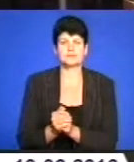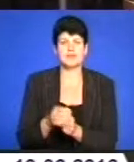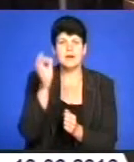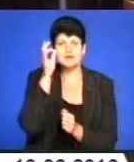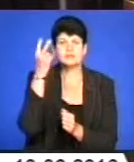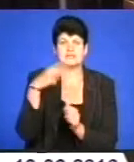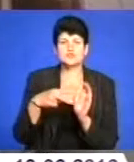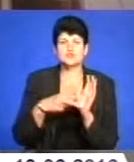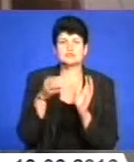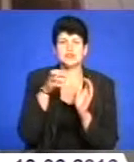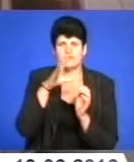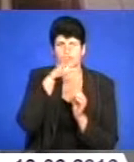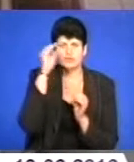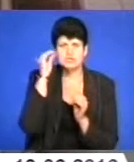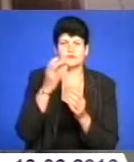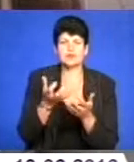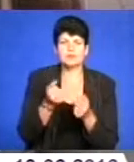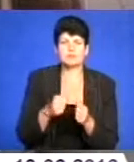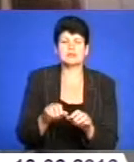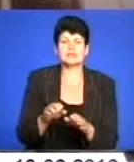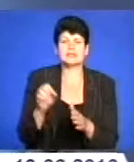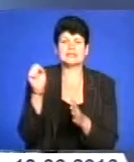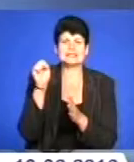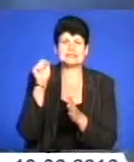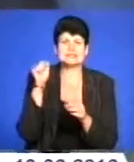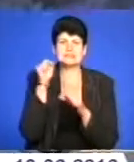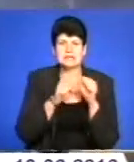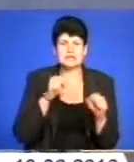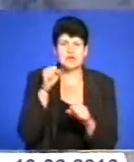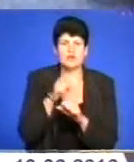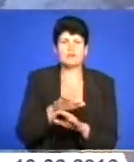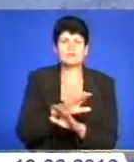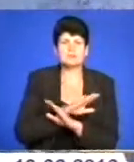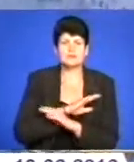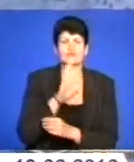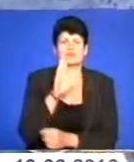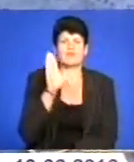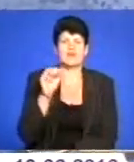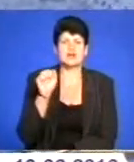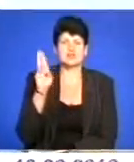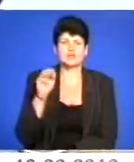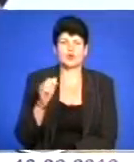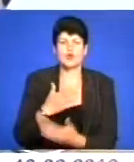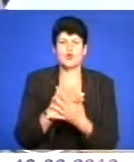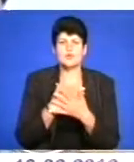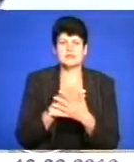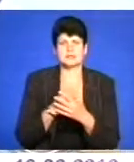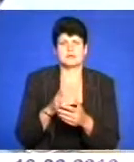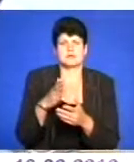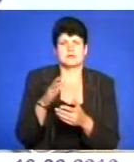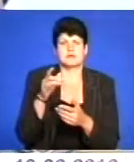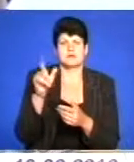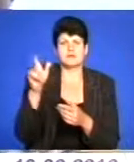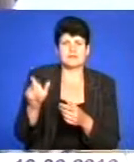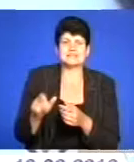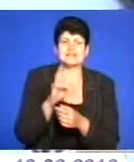Нагадуємо, 27 травня вночі від отриманих травм, завданих невідомими особами, загинув Віталій Ващенко, громадський активіст Кременеччини. На